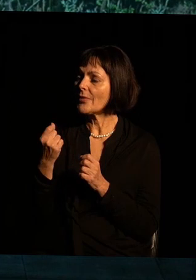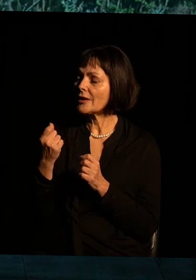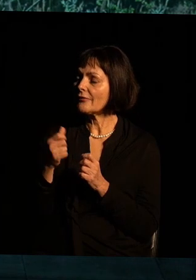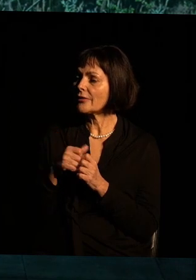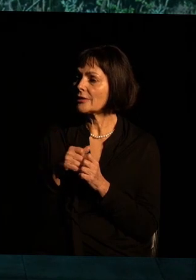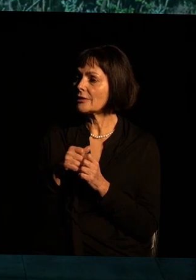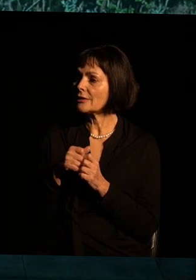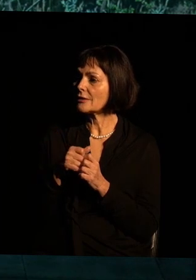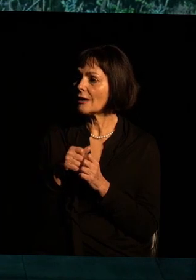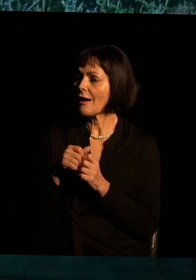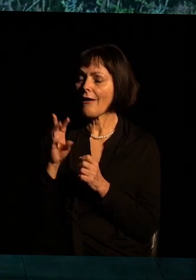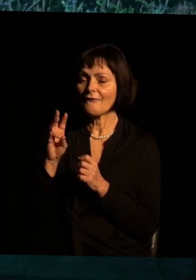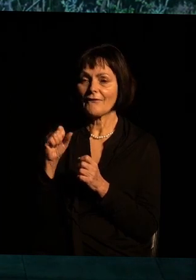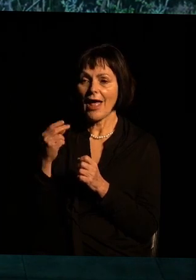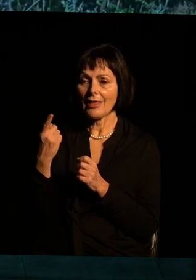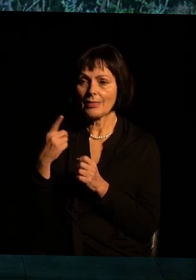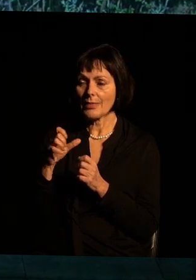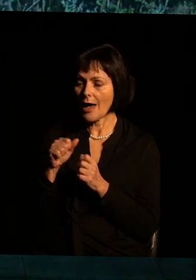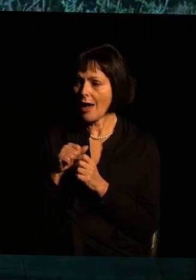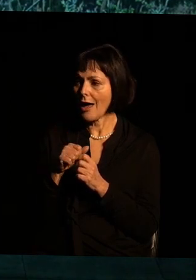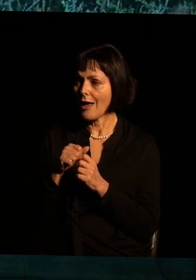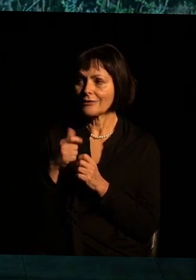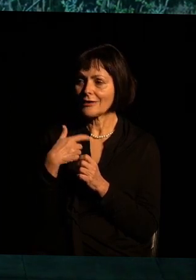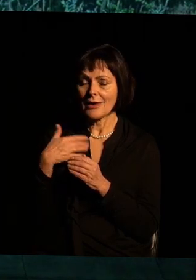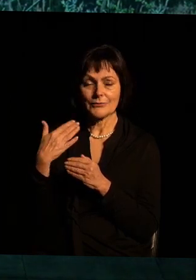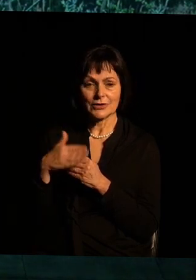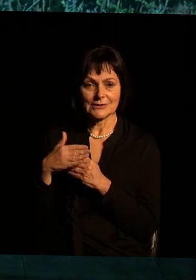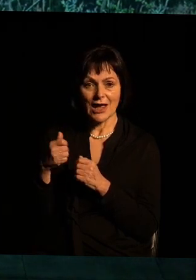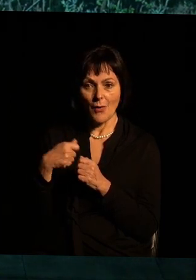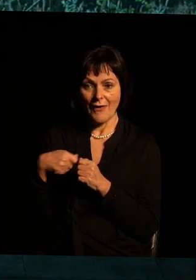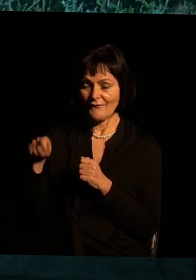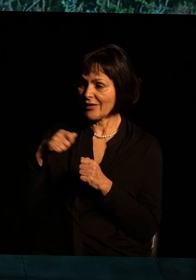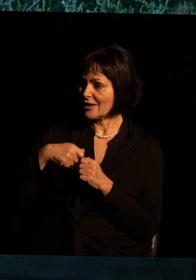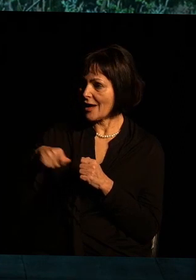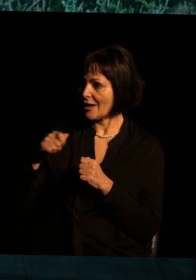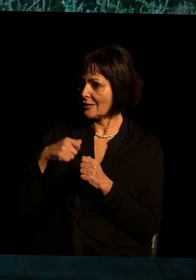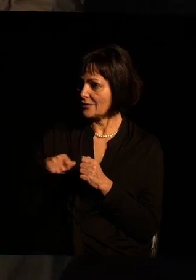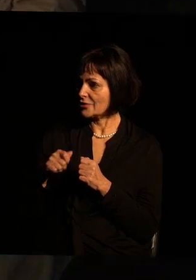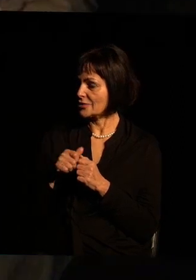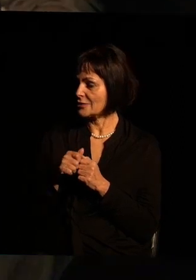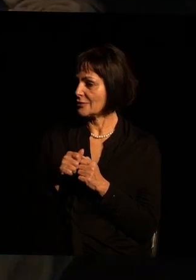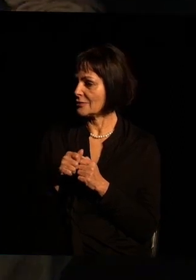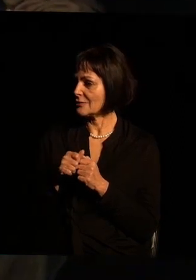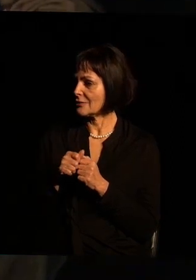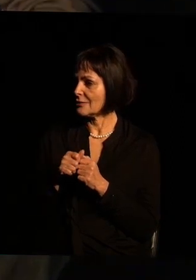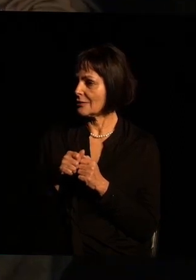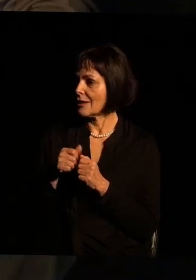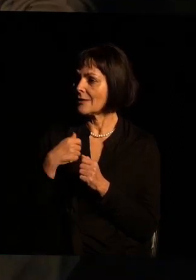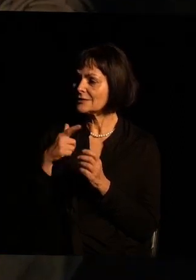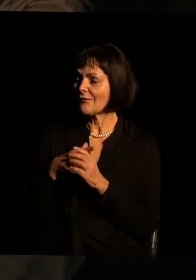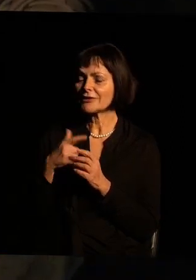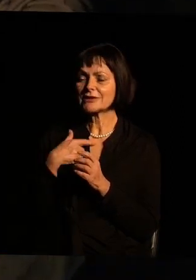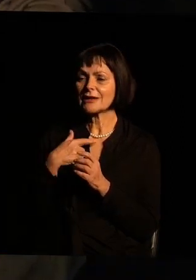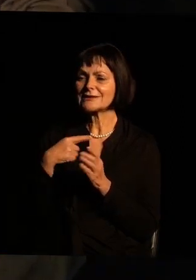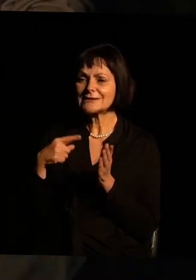momencie no, Wanda nie przestała wyjeżdżać, nie przestała stawiać sobie